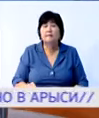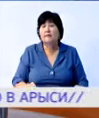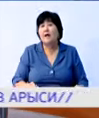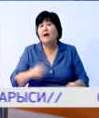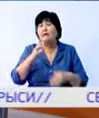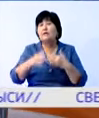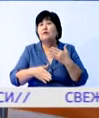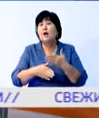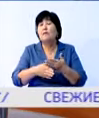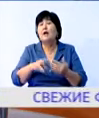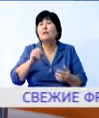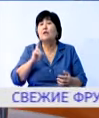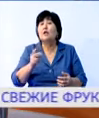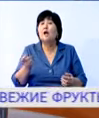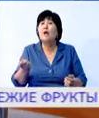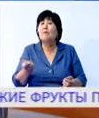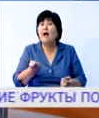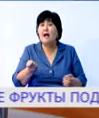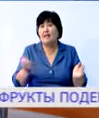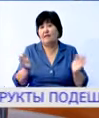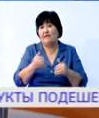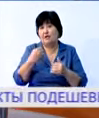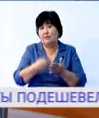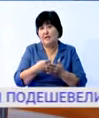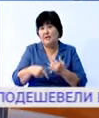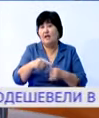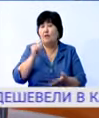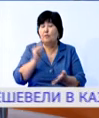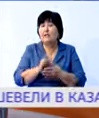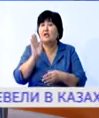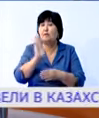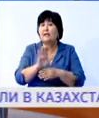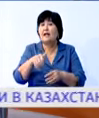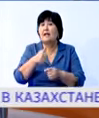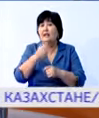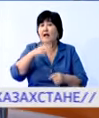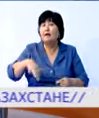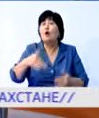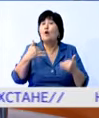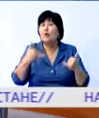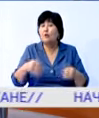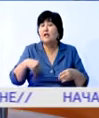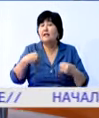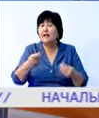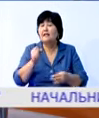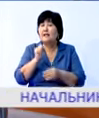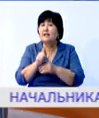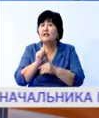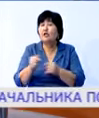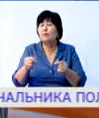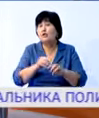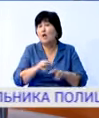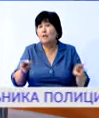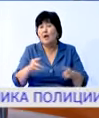Всемирная поддержка микро- и малого бизнеса. Такую задачу поставил в послании глава государства. И уже даны конкретные поручения